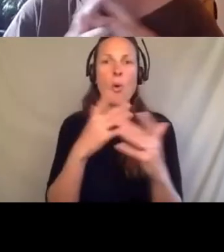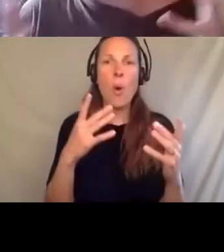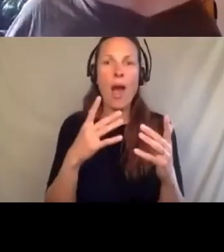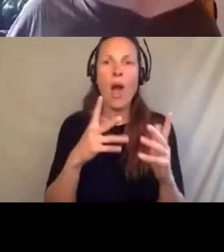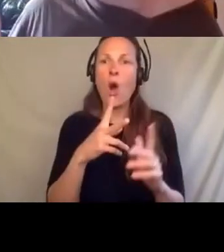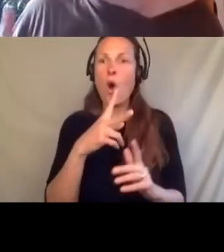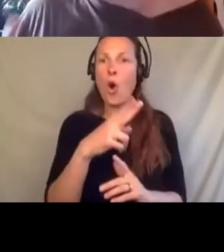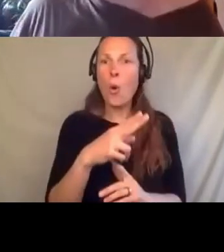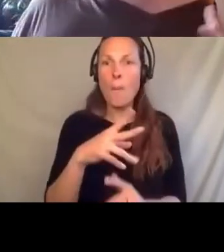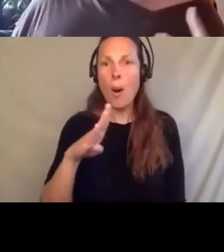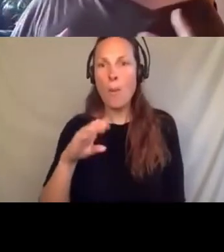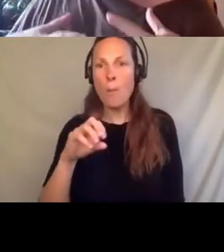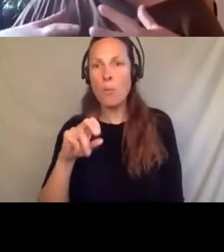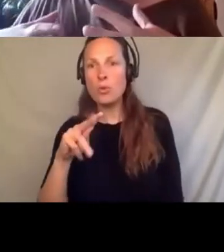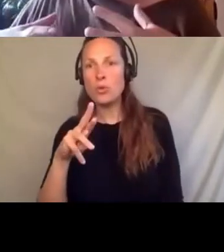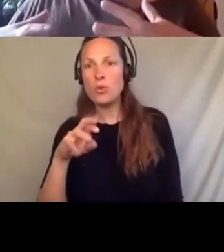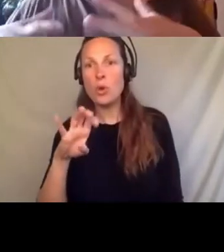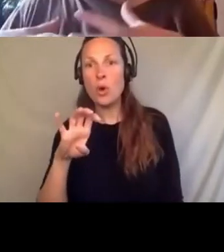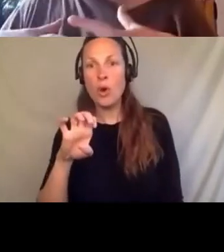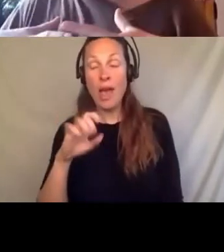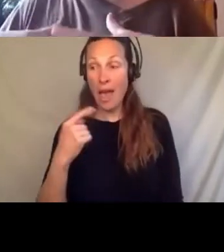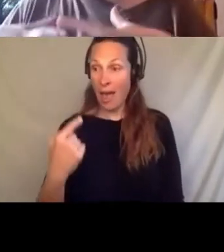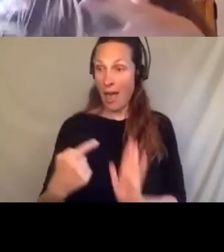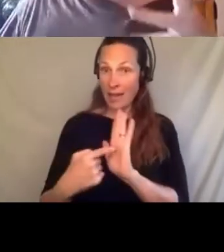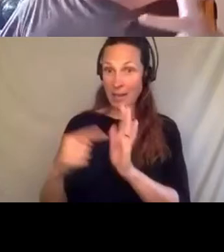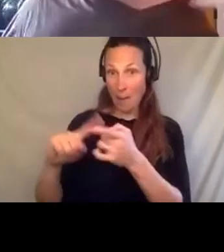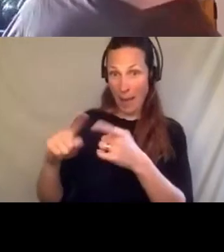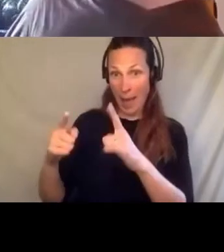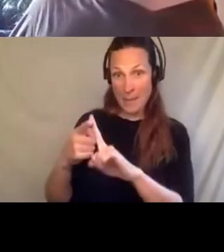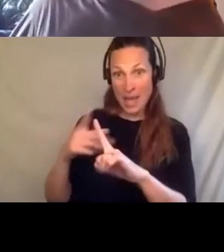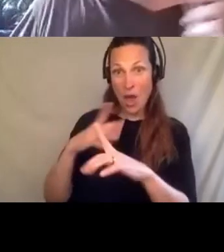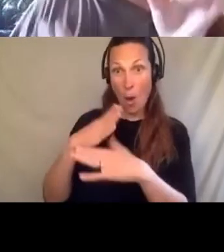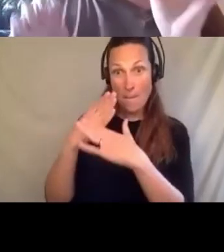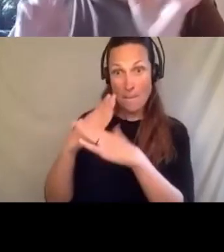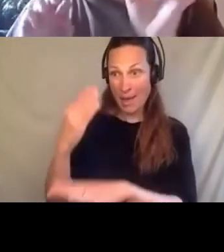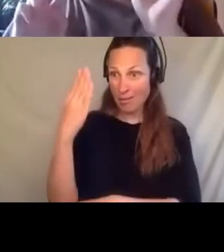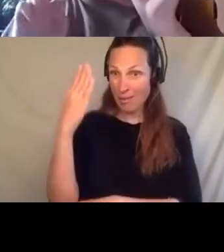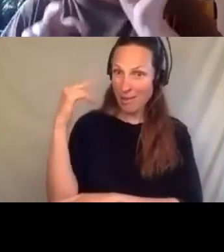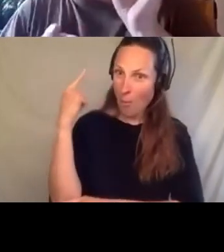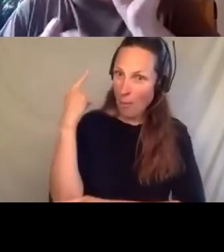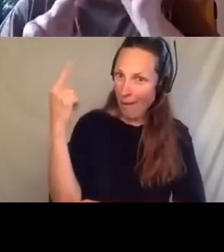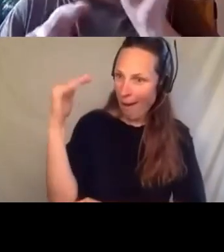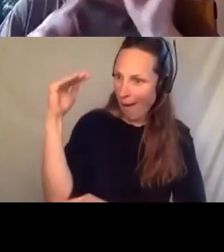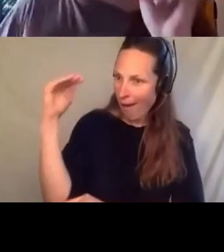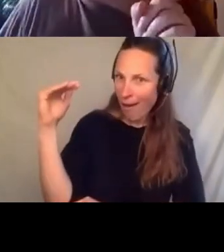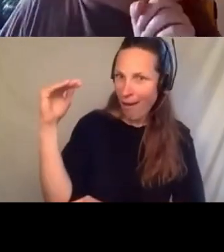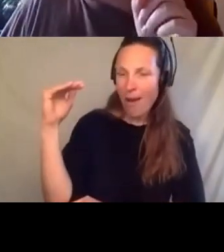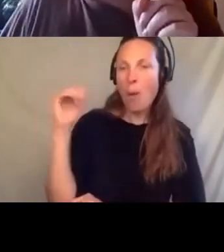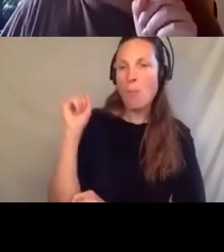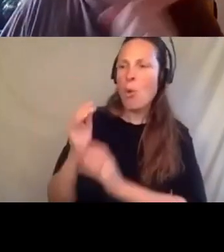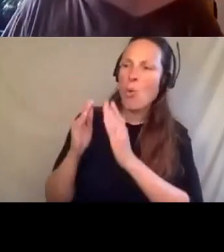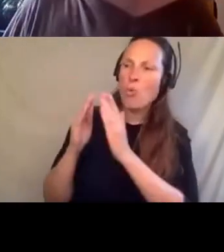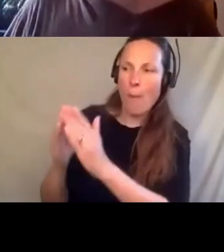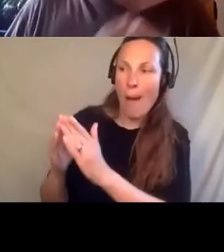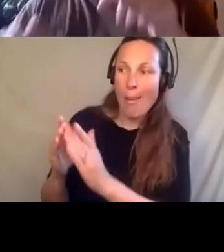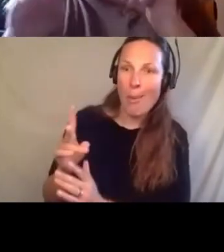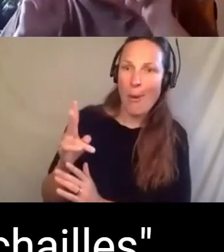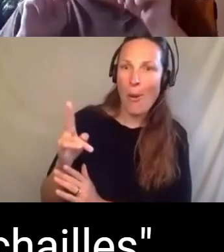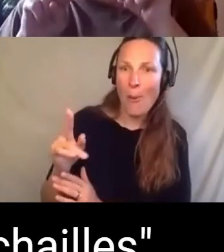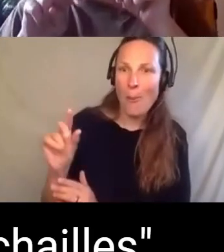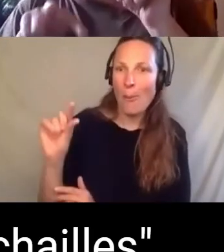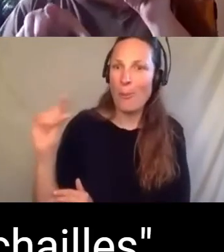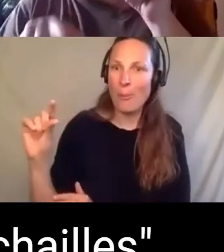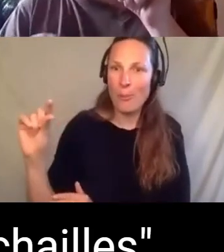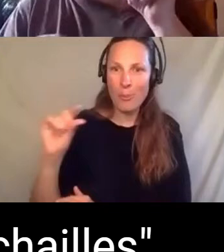boutures. Donc, si vous connaissez quelqu'un qui a un plant de romarin adulte qui va très bien, vous pouvez couper, en lui demandant la permission, bien sûr,